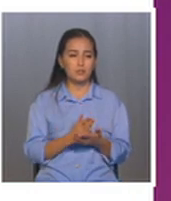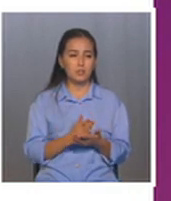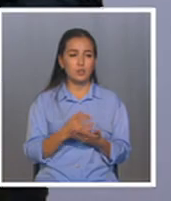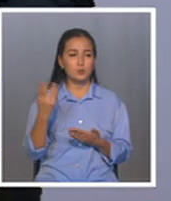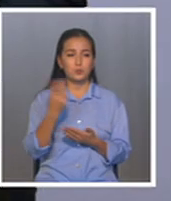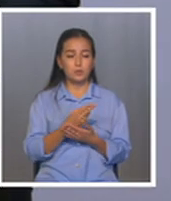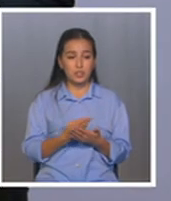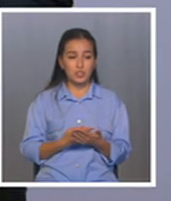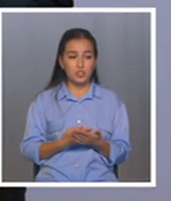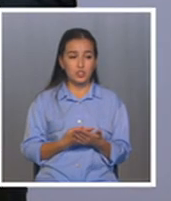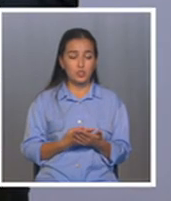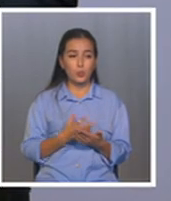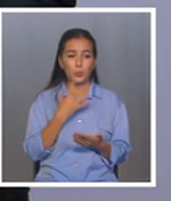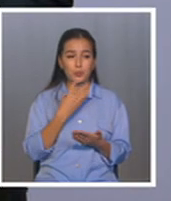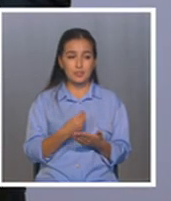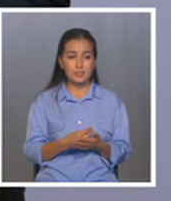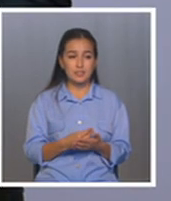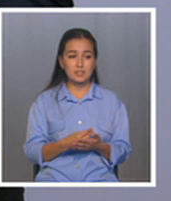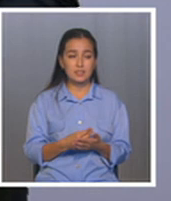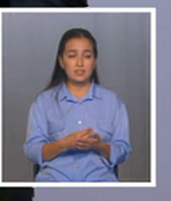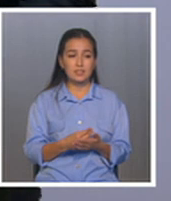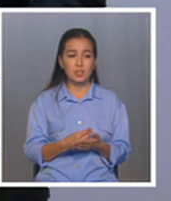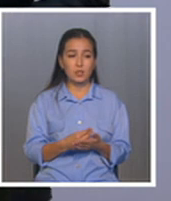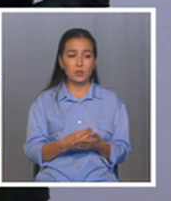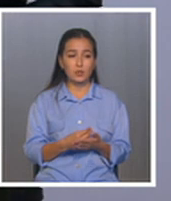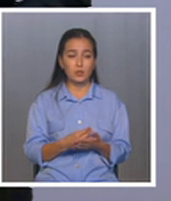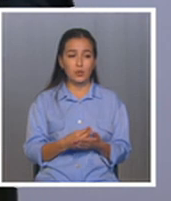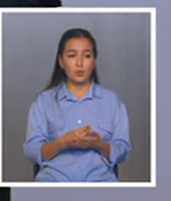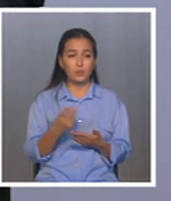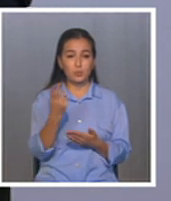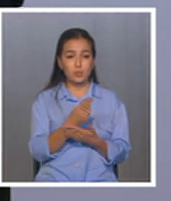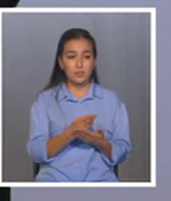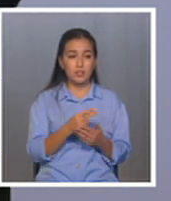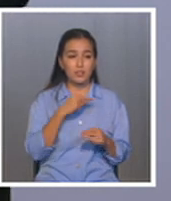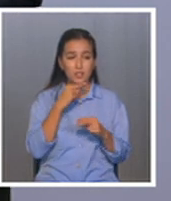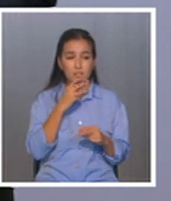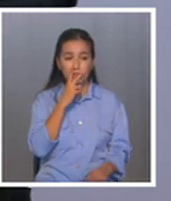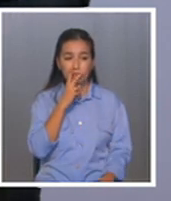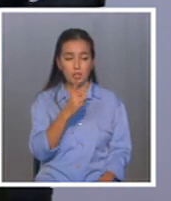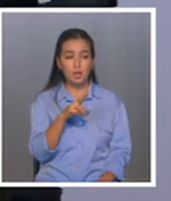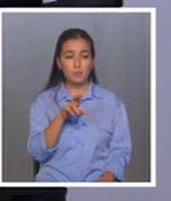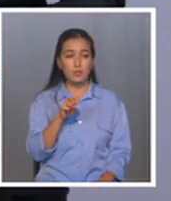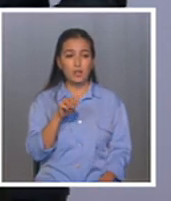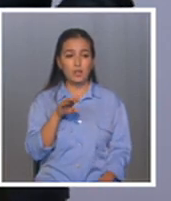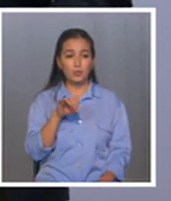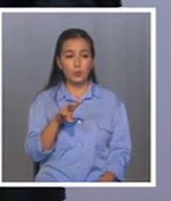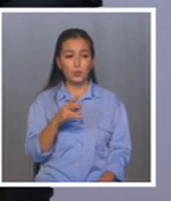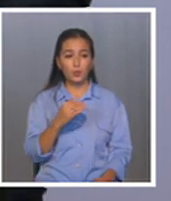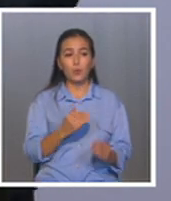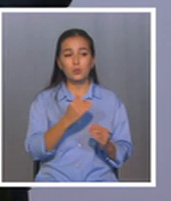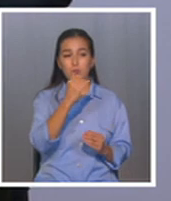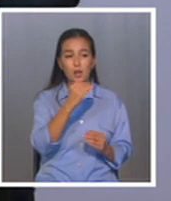Суретші өзінің туындысында назар аударатын болсақ, Платонның қолын жоғары,